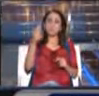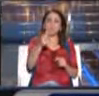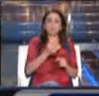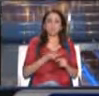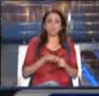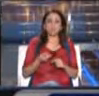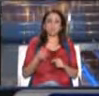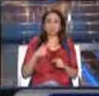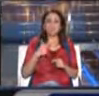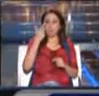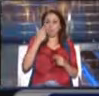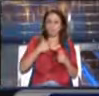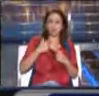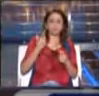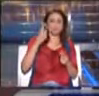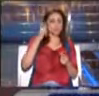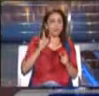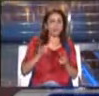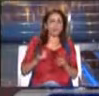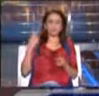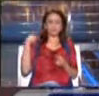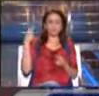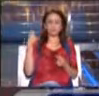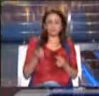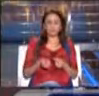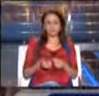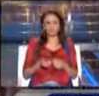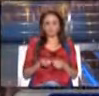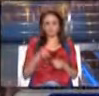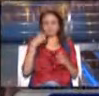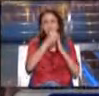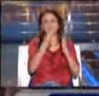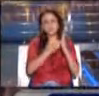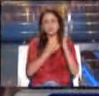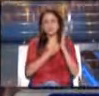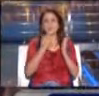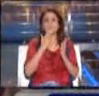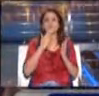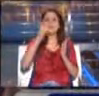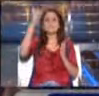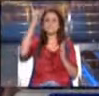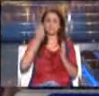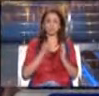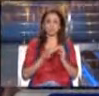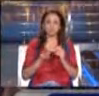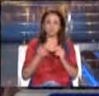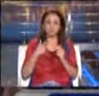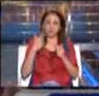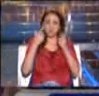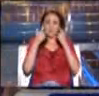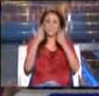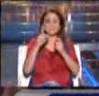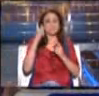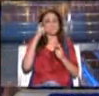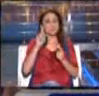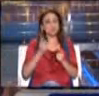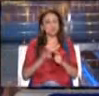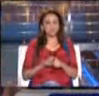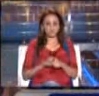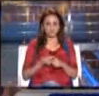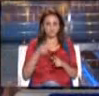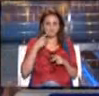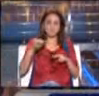يحمي نفسه. كابتن شوقي الاهلي بيلعب ليه في افريقيا؟ نعم بيلعب ليه في افريقيا؟ احنا مش قادرين نامن، بيلعب ليه؟ يعني ايه الرياضه؟ احنا اتفقنا عوده